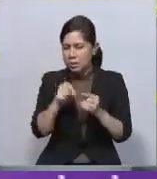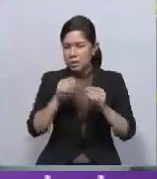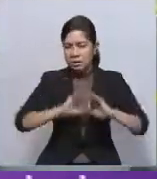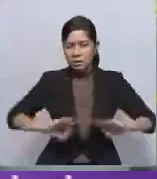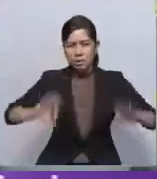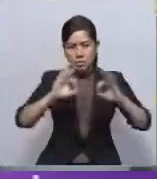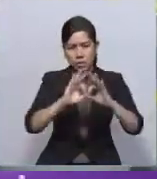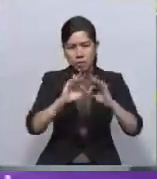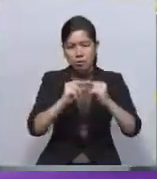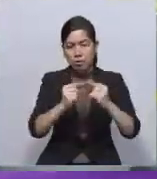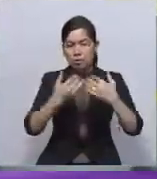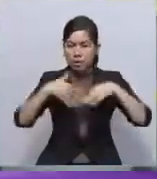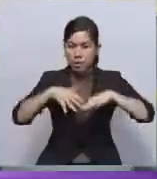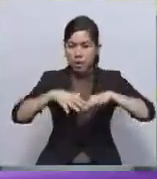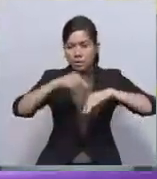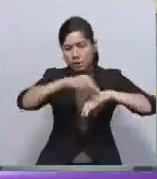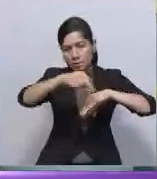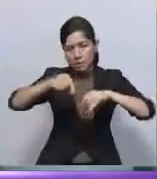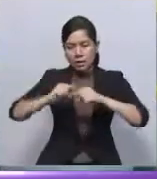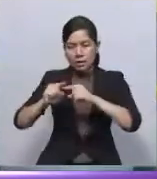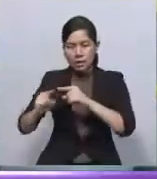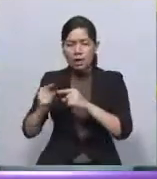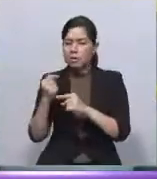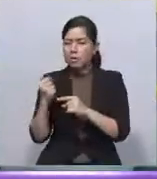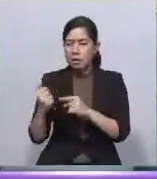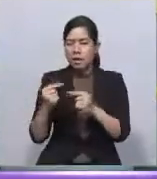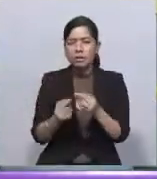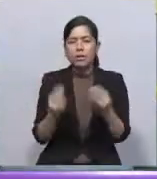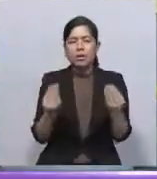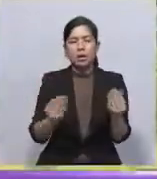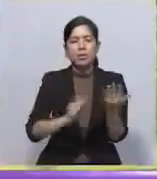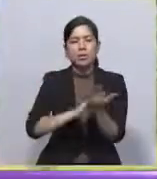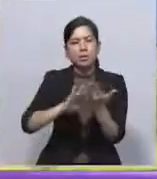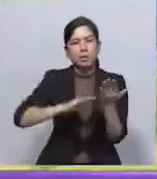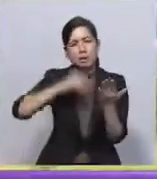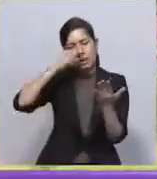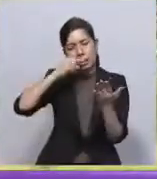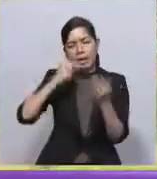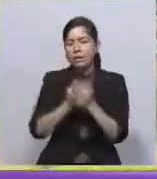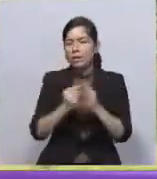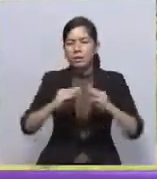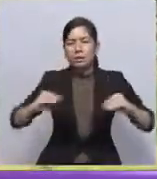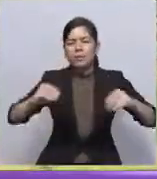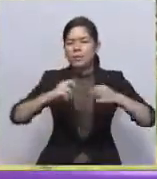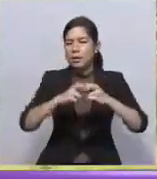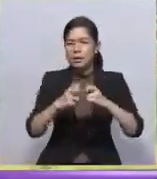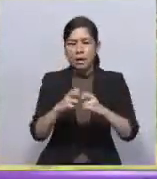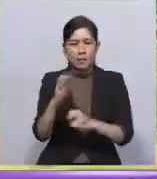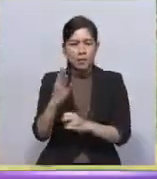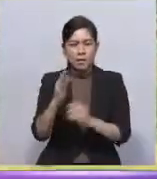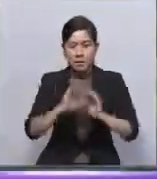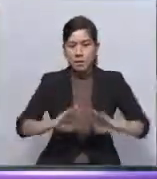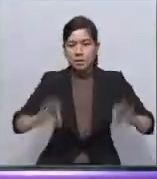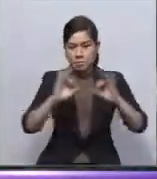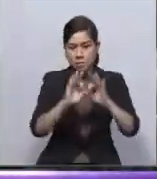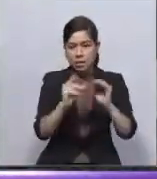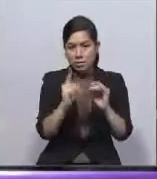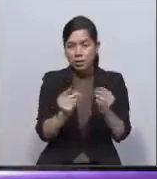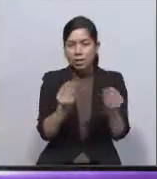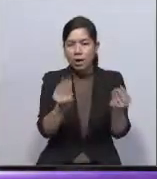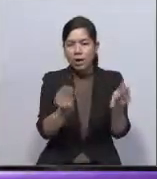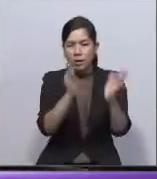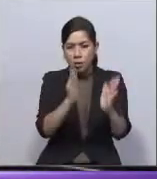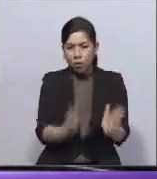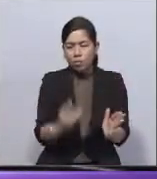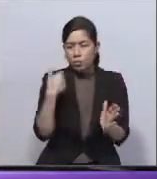านที่จะเชื่อมโยงไปยังมิติต่างๆทำให้เกิดความสงบสุขในประเทศซึ่งปัจจัยหลักจะต้องพัฒนาคนให้มีความพร้อมทั้งด้